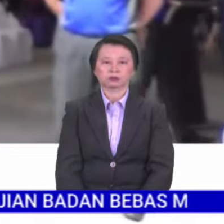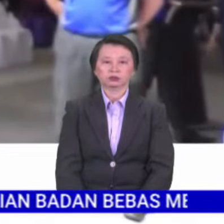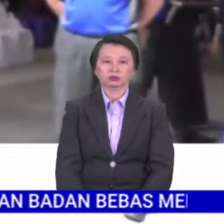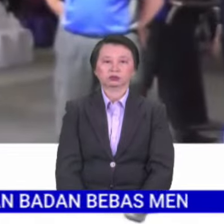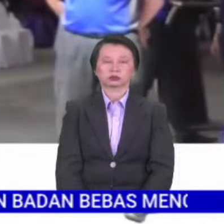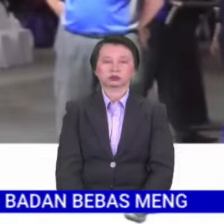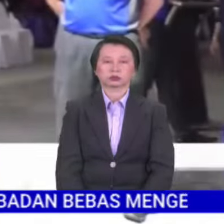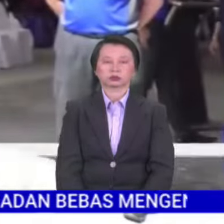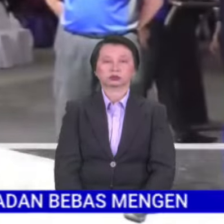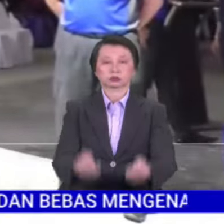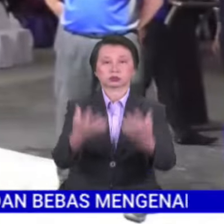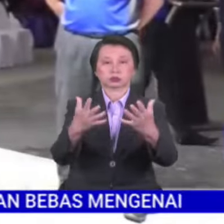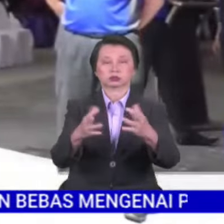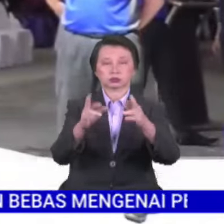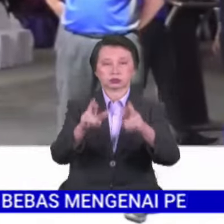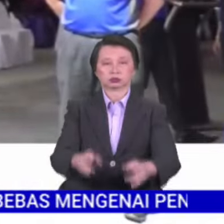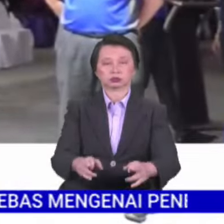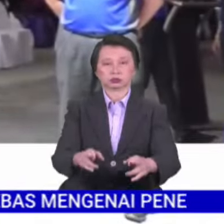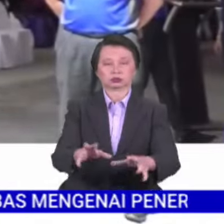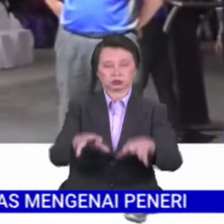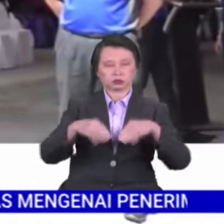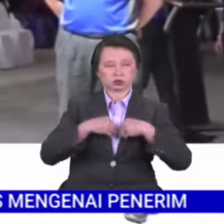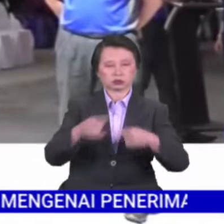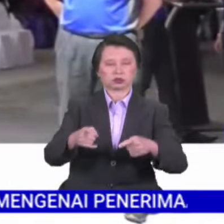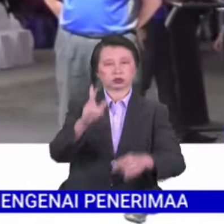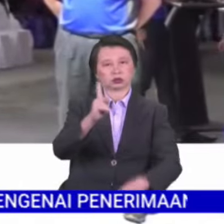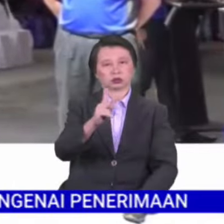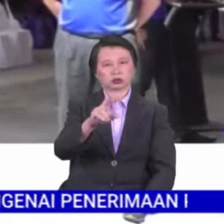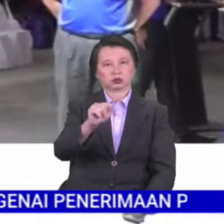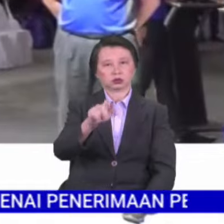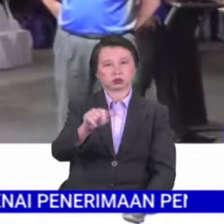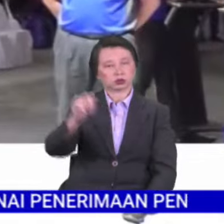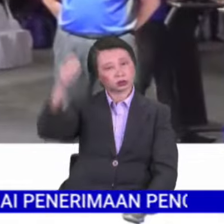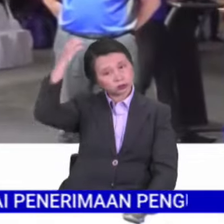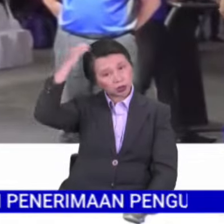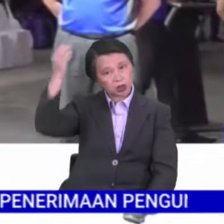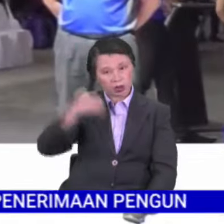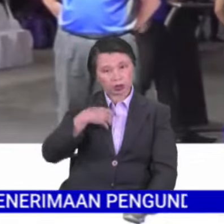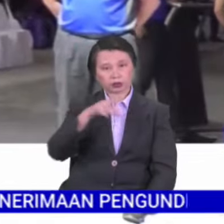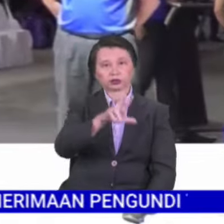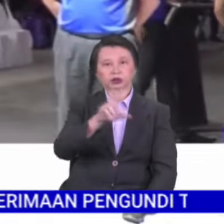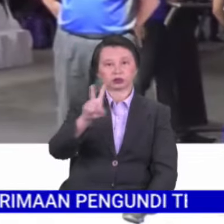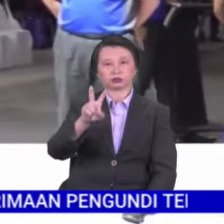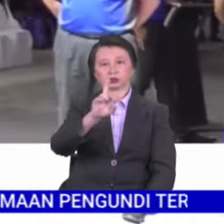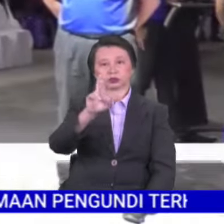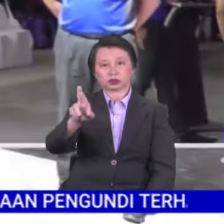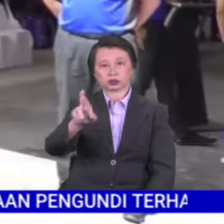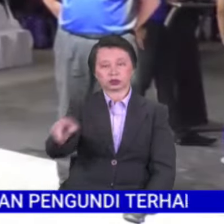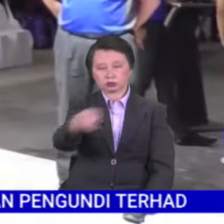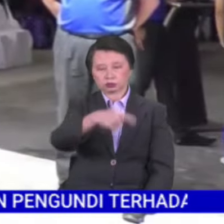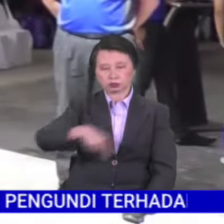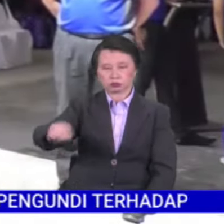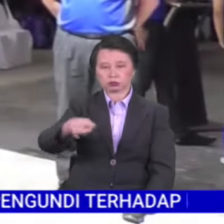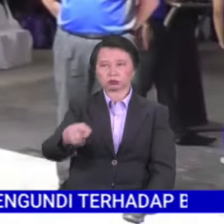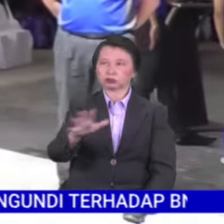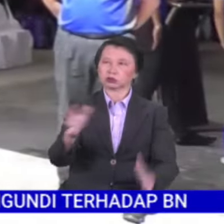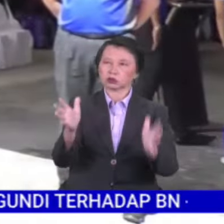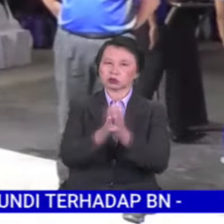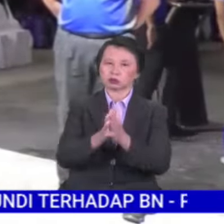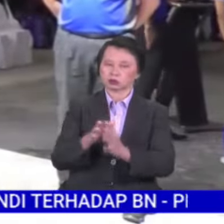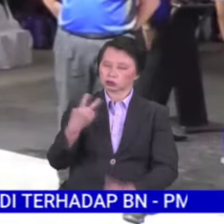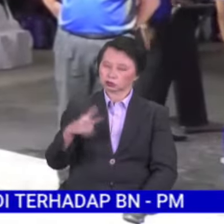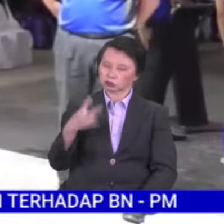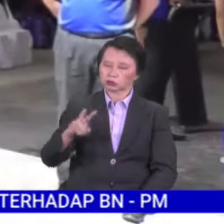Berapa ramai yang terima? Sebenarnya di Kuala Selangor ini sendiri ada 32,000 penerima dan jumlahnya